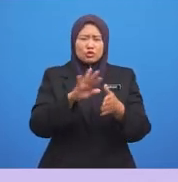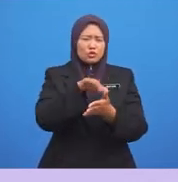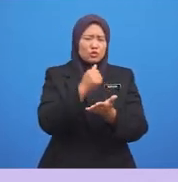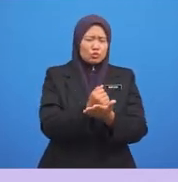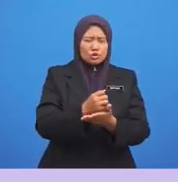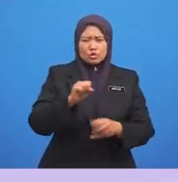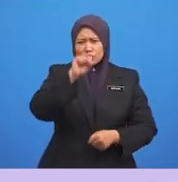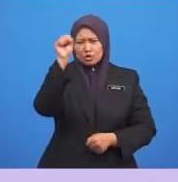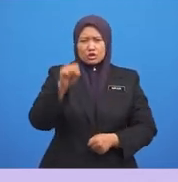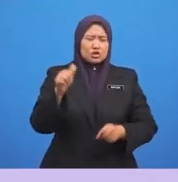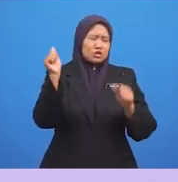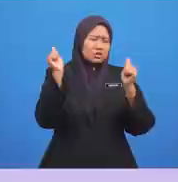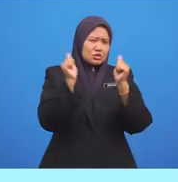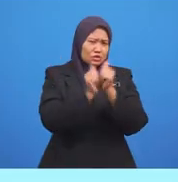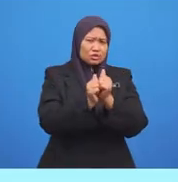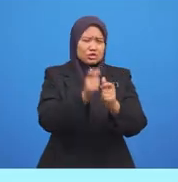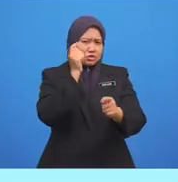rasa gembira sekali.